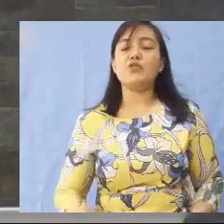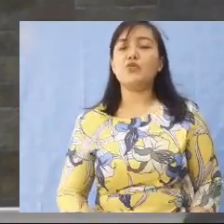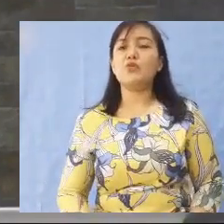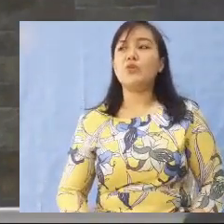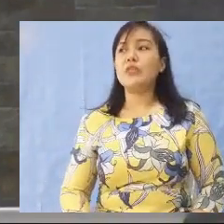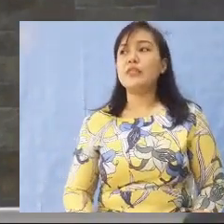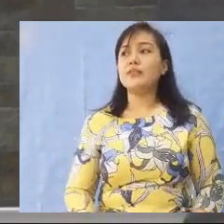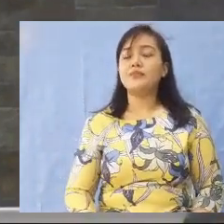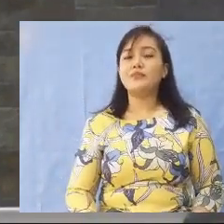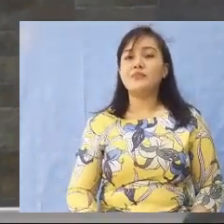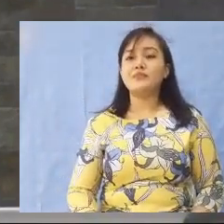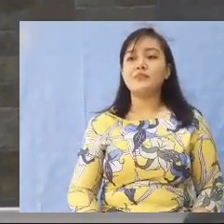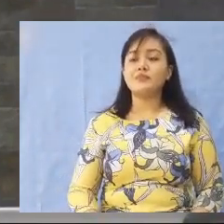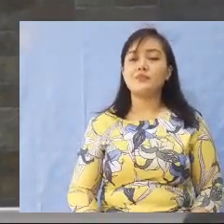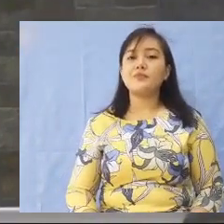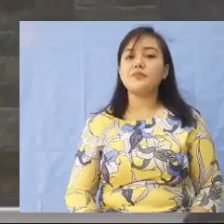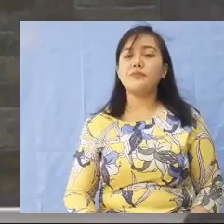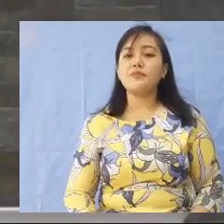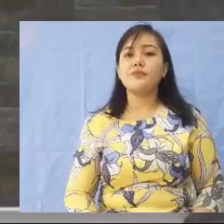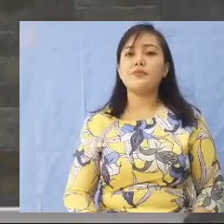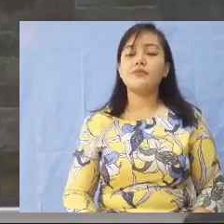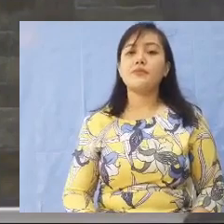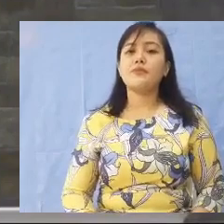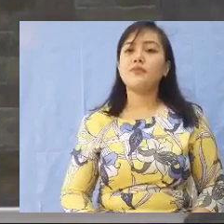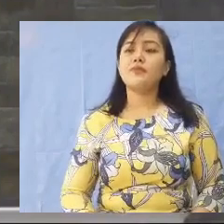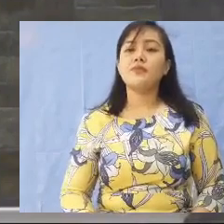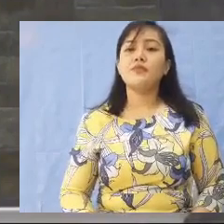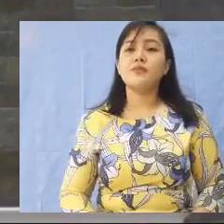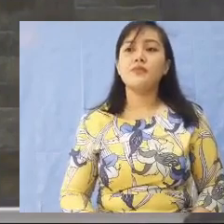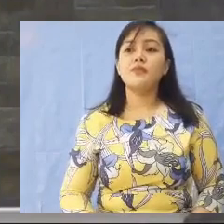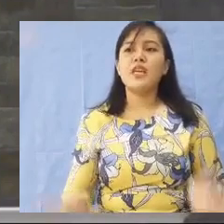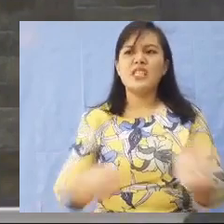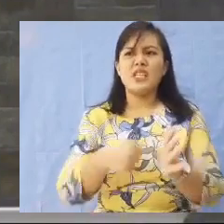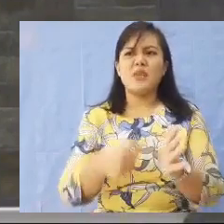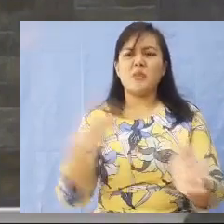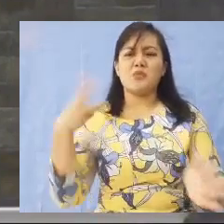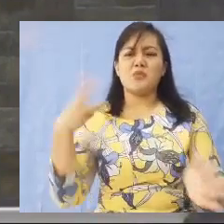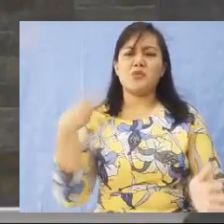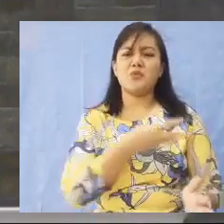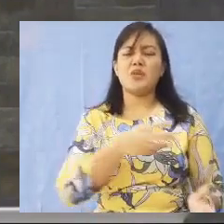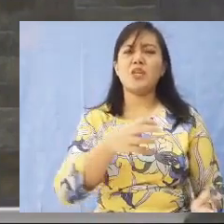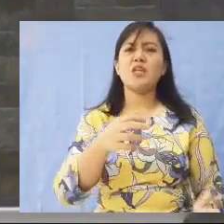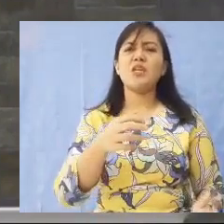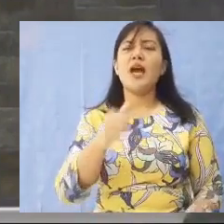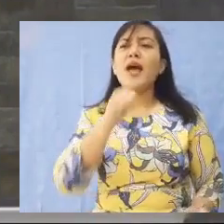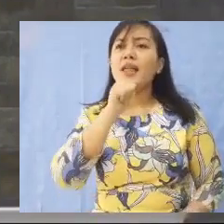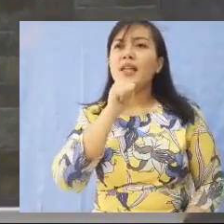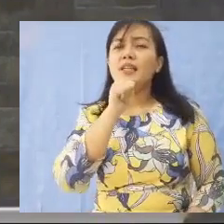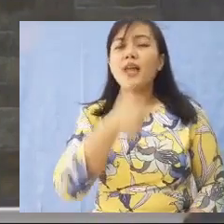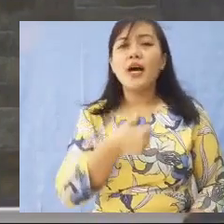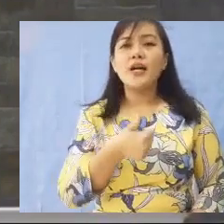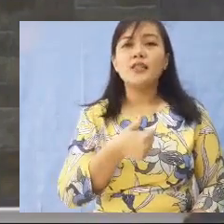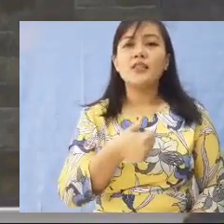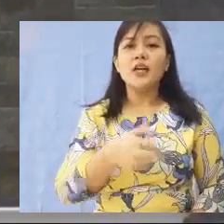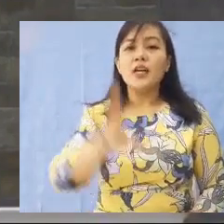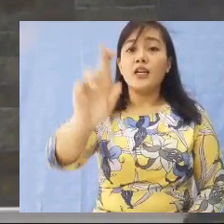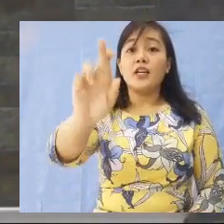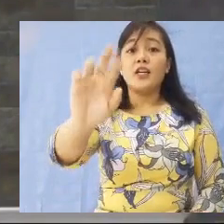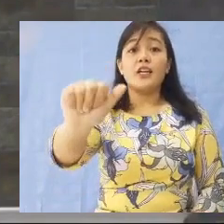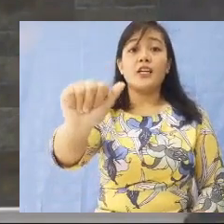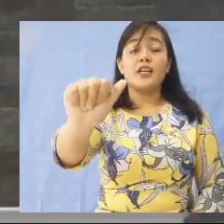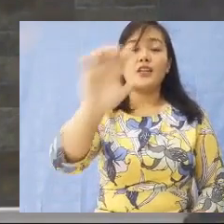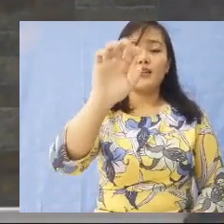yung pag-uugali natin ay hindi natin nababantayan. May mga pag-uugali tayo na tayo po ay